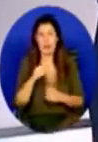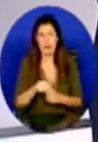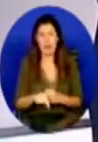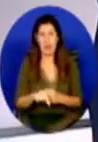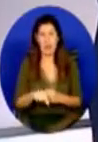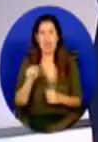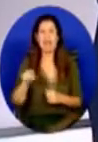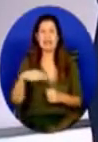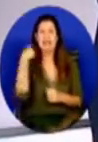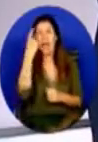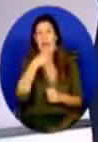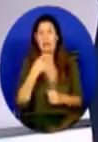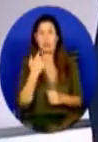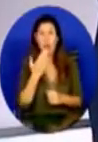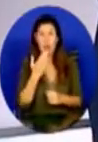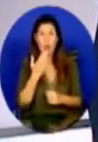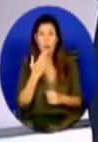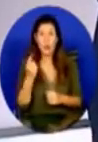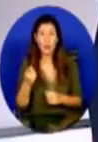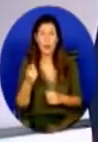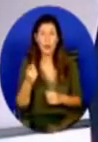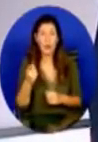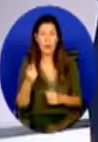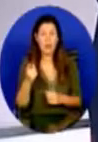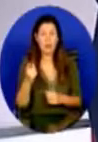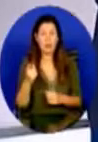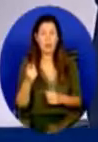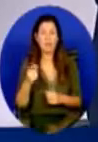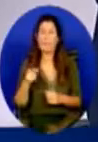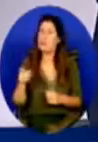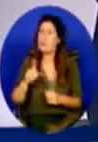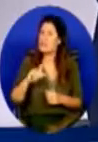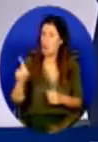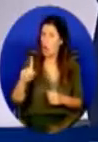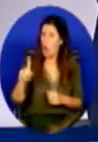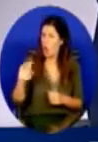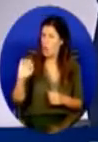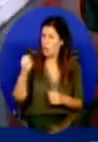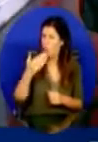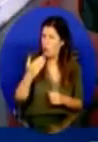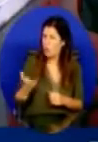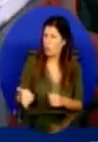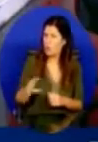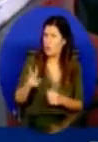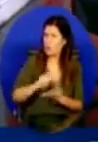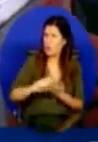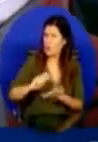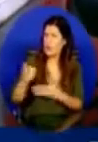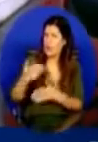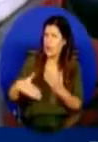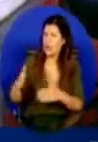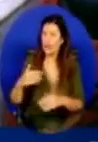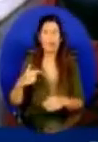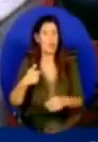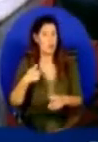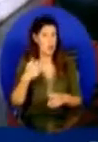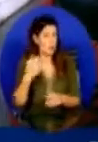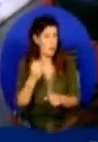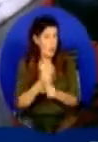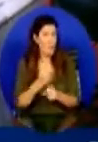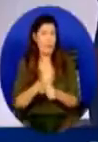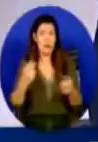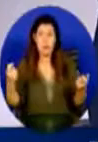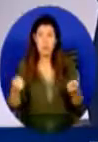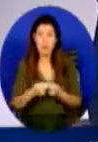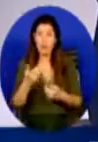הזהות היהודית בתפוצות. זה לא הסוכנות היהודית. אנחנו, כן. אנחנו עושים, משרד העלייה והקליטה. אנחנו עושים את זה בשיתוף עם כל מי שאמרת. כן. כן? אבל